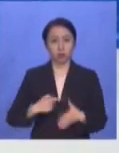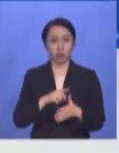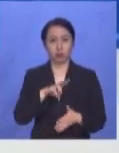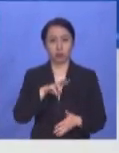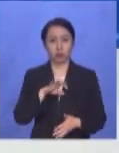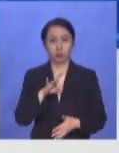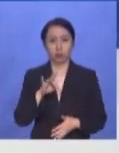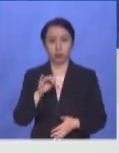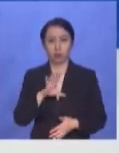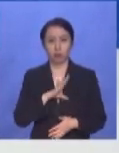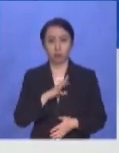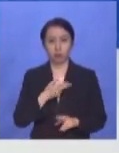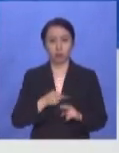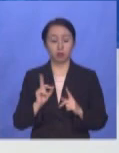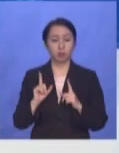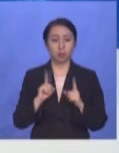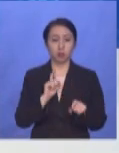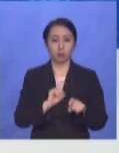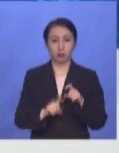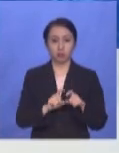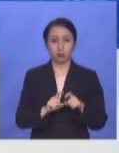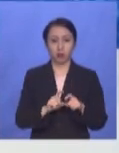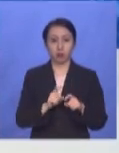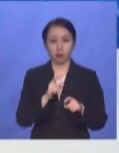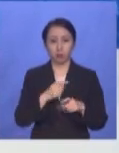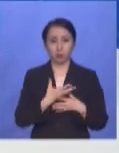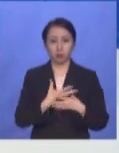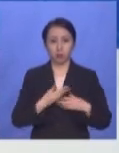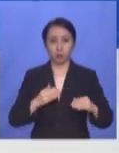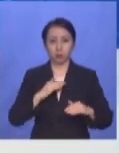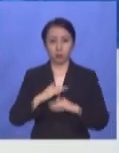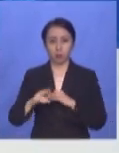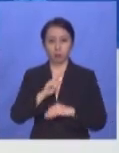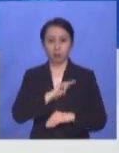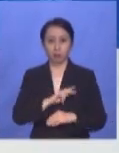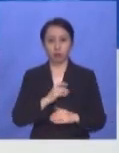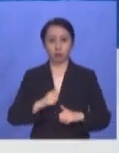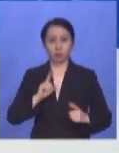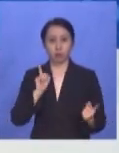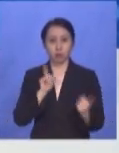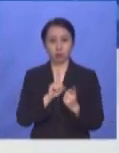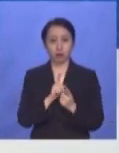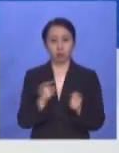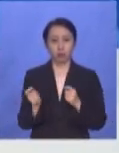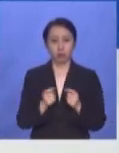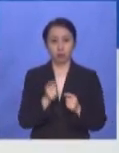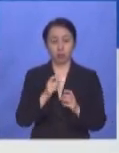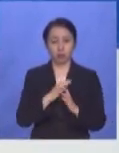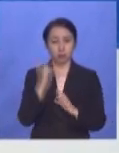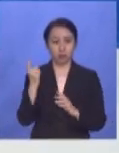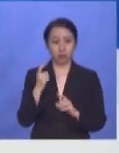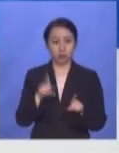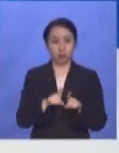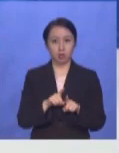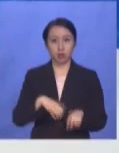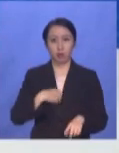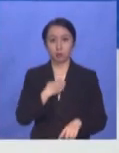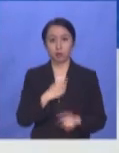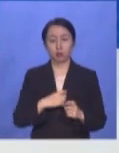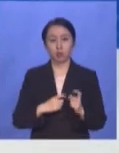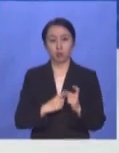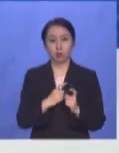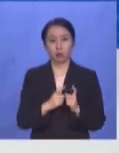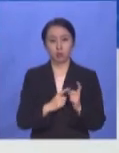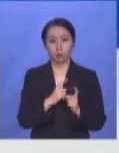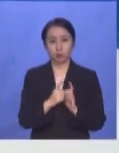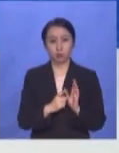район имени Габита Мусрепова. В ходе поездки проверили ход весенне-полевых работ и встретились с руководителями хозяйств. Также